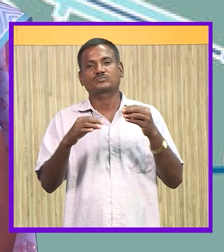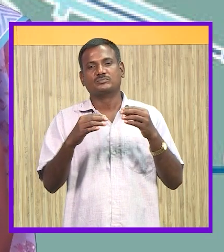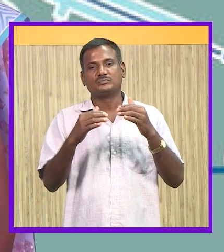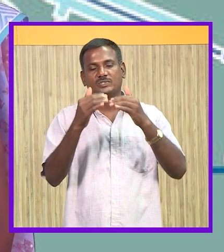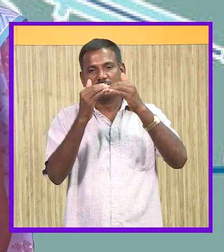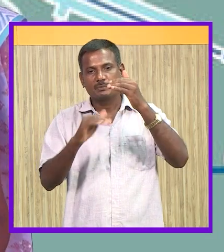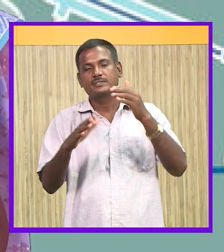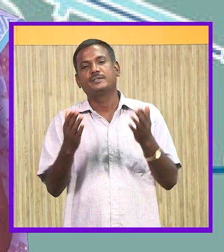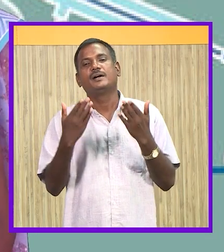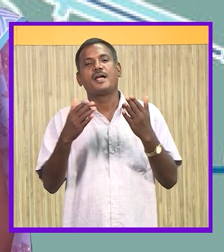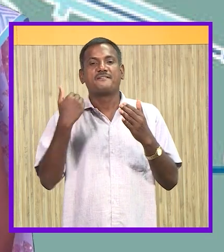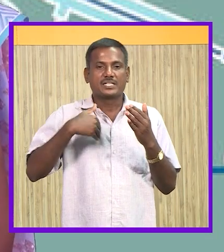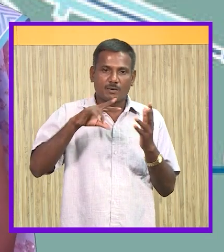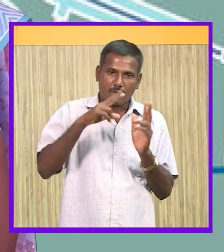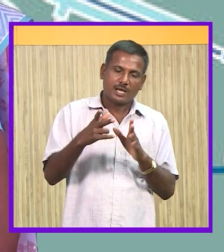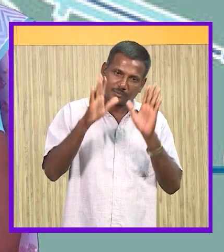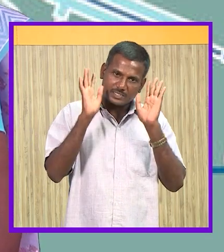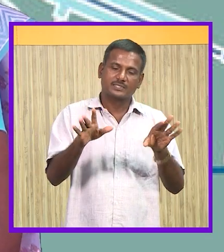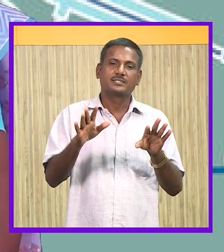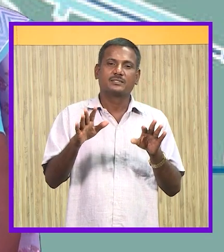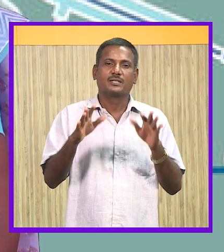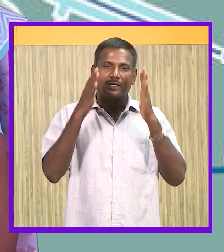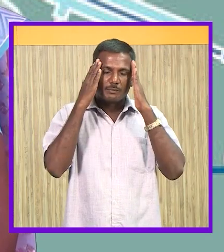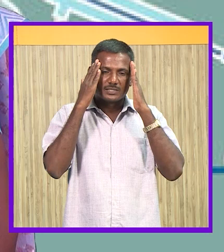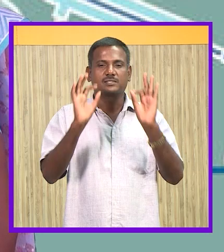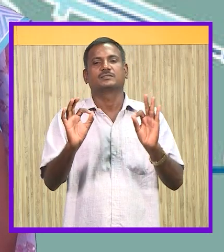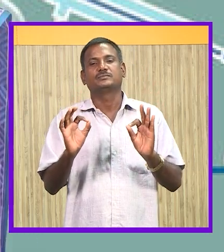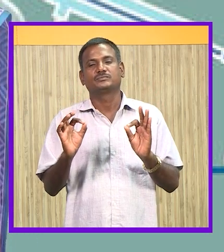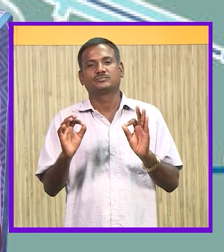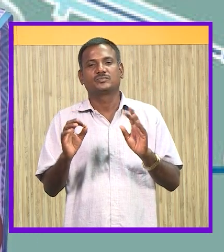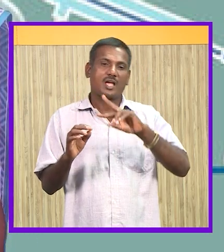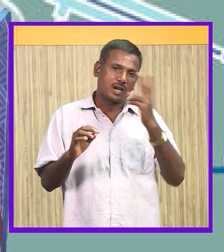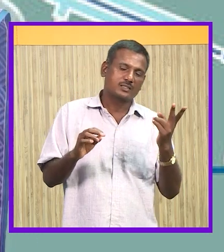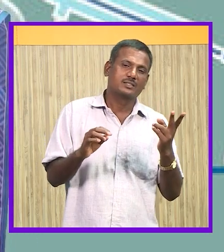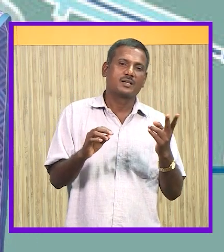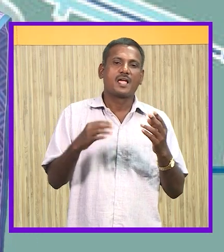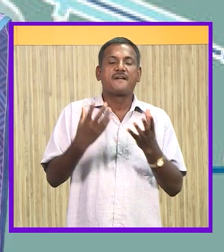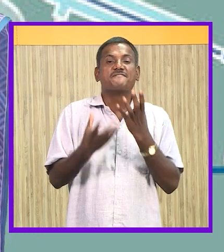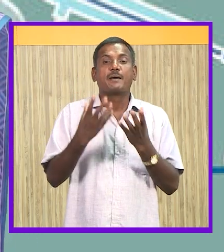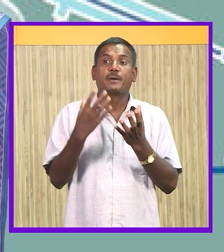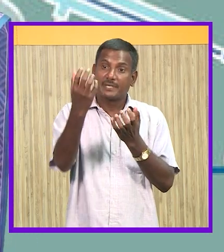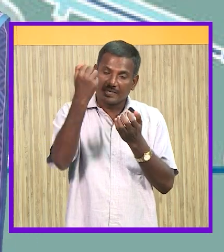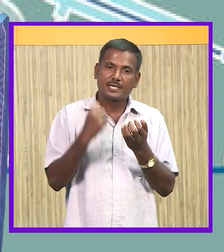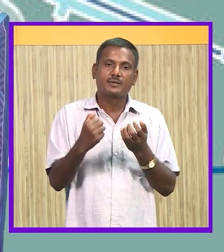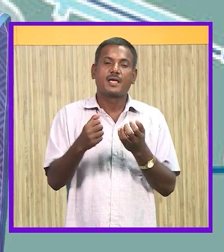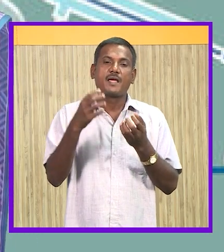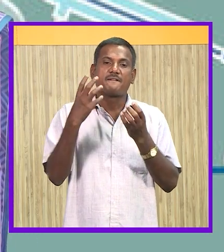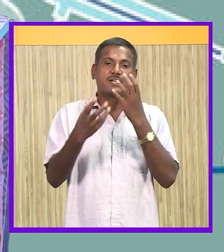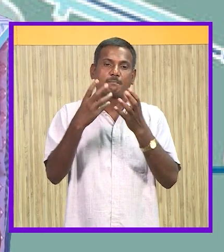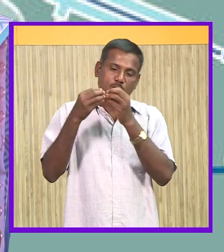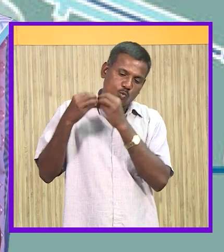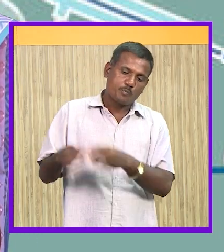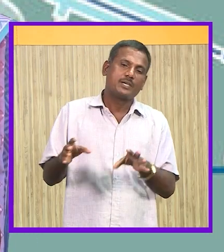வீழ்படிவு உருவானாலும் அங்கு வேதியியல் மாற்றம் நிகழ்ந்திருக்குன்னு நம்ம தெரிஞ்சுக்கலாம். அடுத்து வெப்ப ஏற்பு மற்றும் வெப்ப